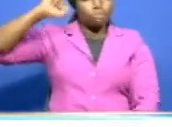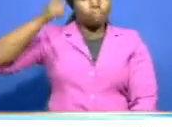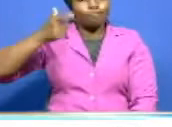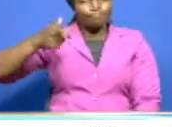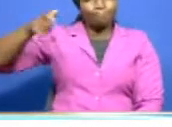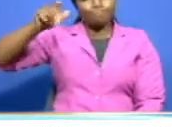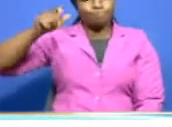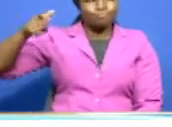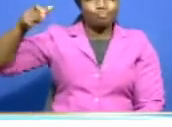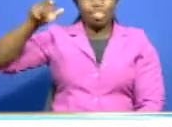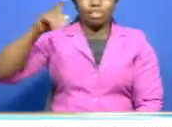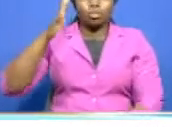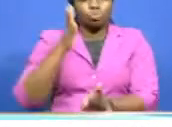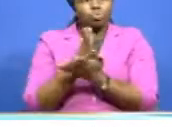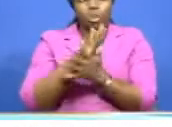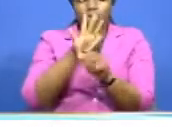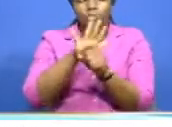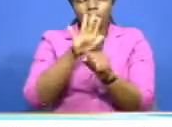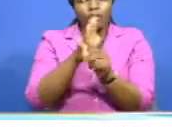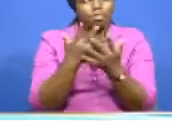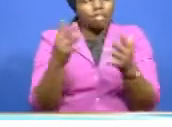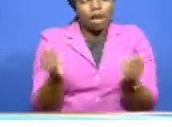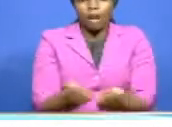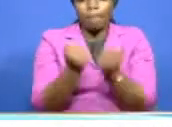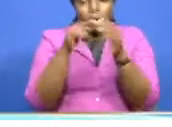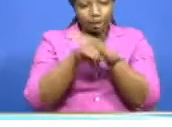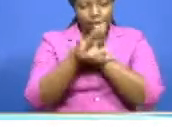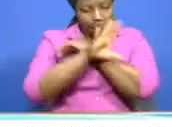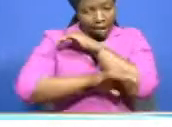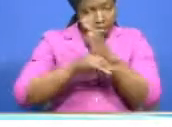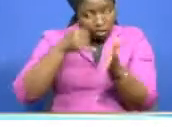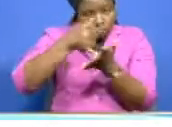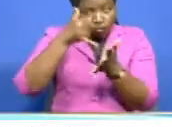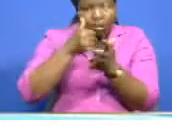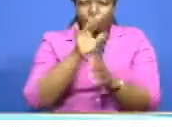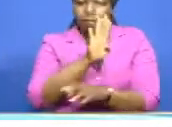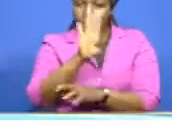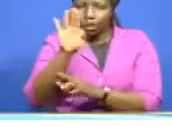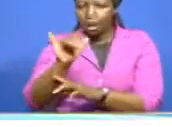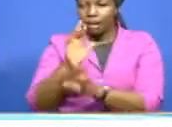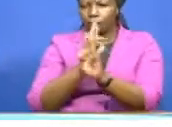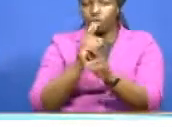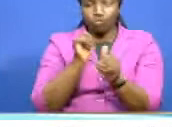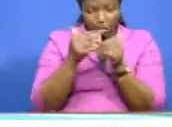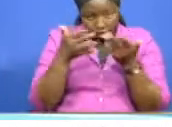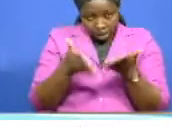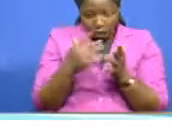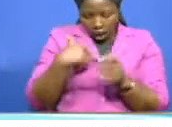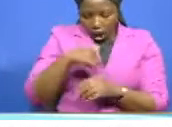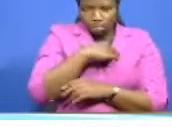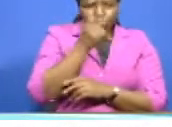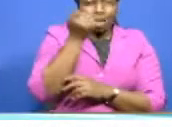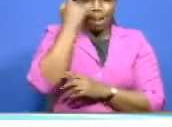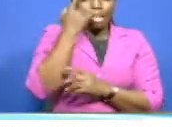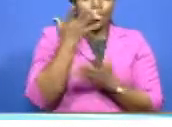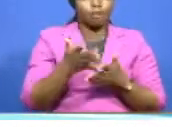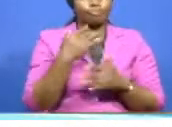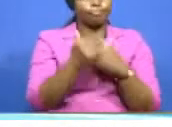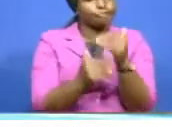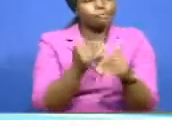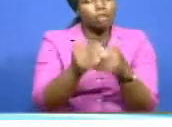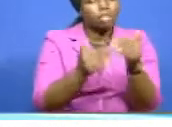Kuna mengi ambayo yamekuwa yakijiri humu nchini, yakiwemo ripoti ya BBI ambayo sasa hivi tunavyofahamu iko katika hatua ya kuidhinishwa